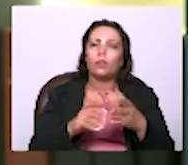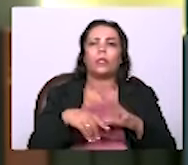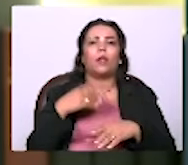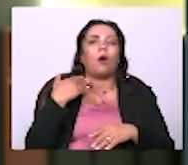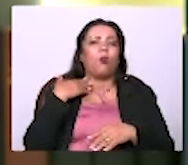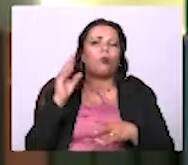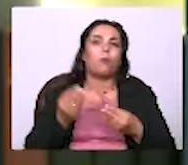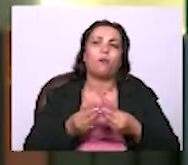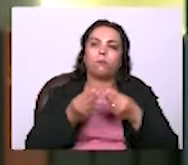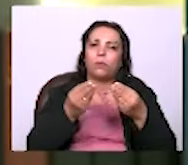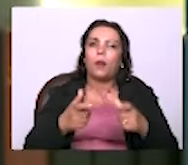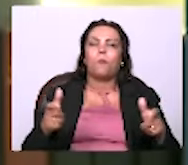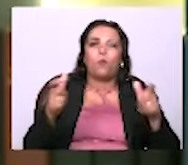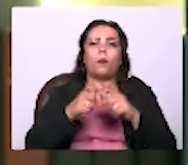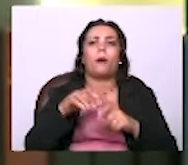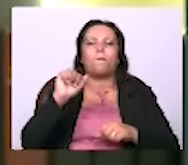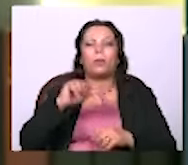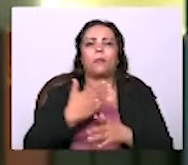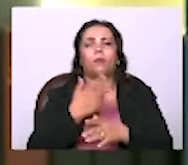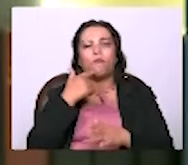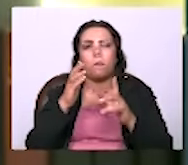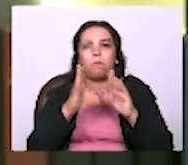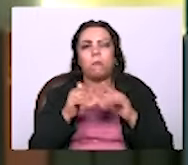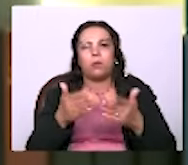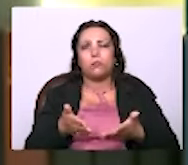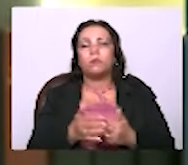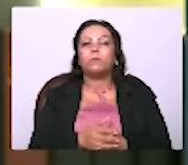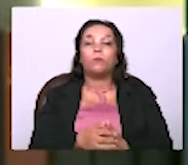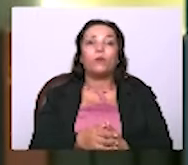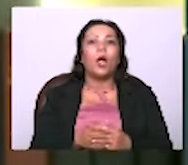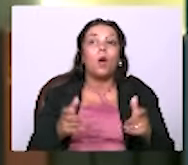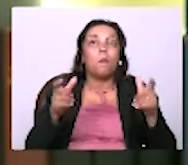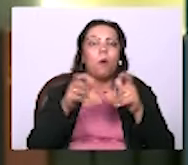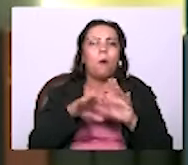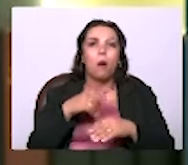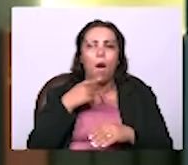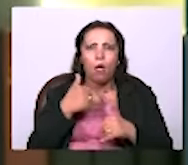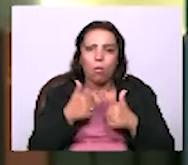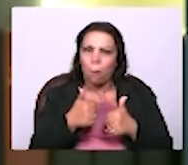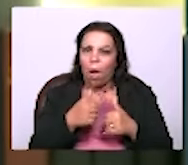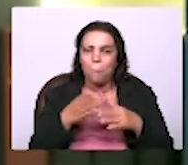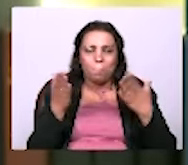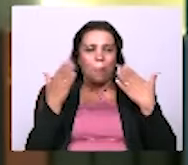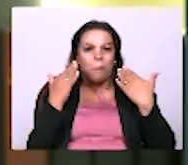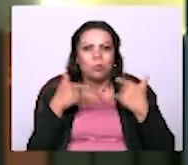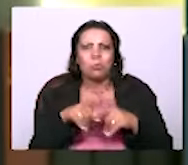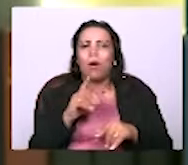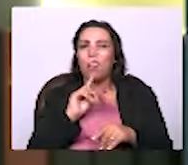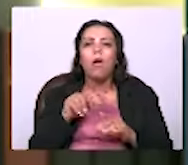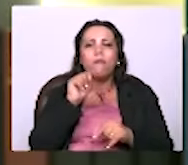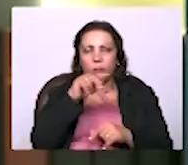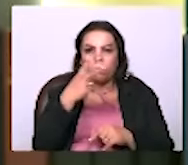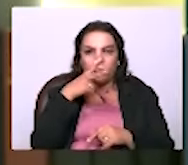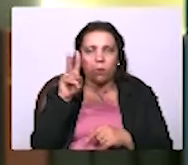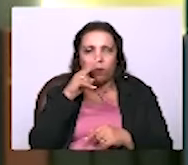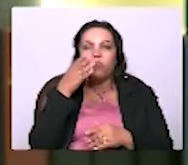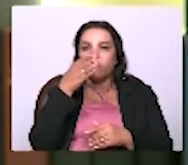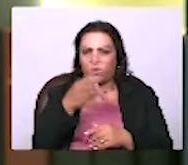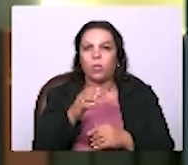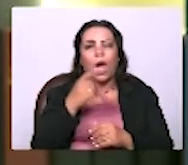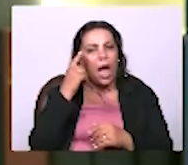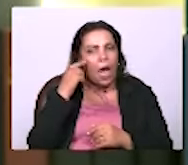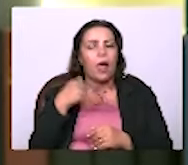الاعتبار للمجتمع المدني في المجتمع طبعا المجتمع المدني مش بريء ولا منزه في كل الاحوال يعني بتصدر منه اخطاء لكن اللي عايزين